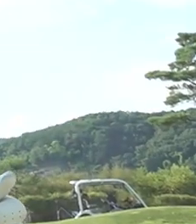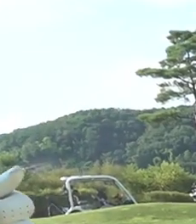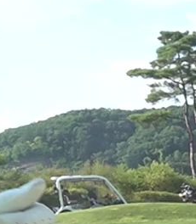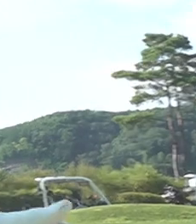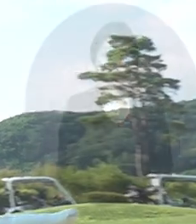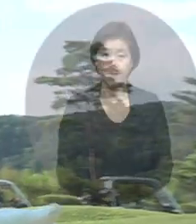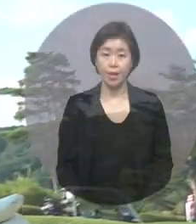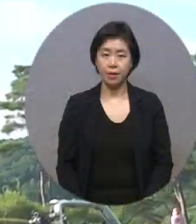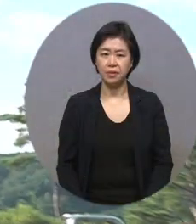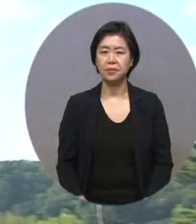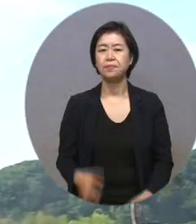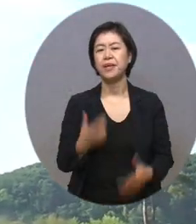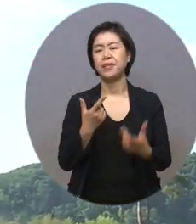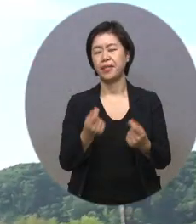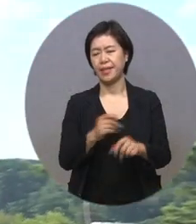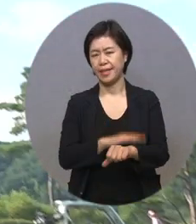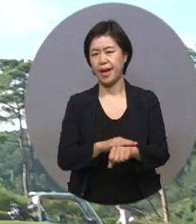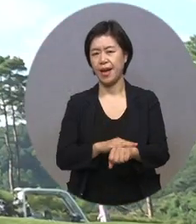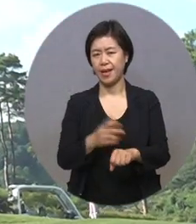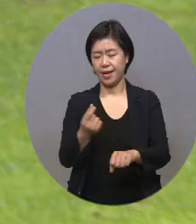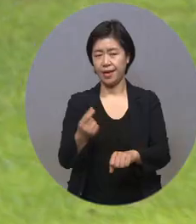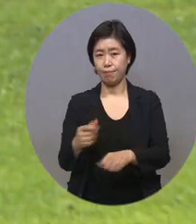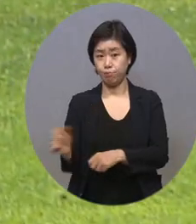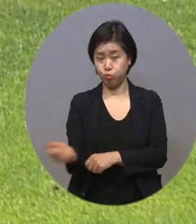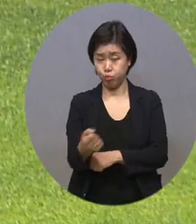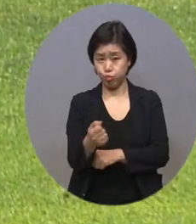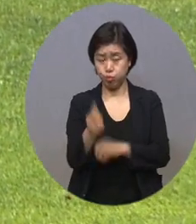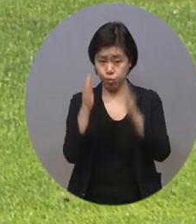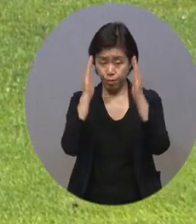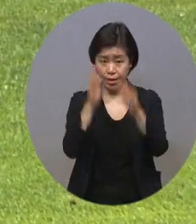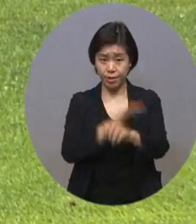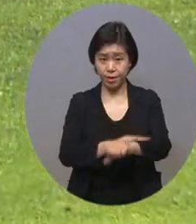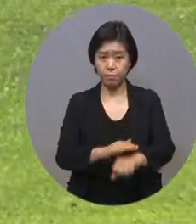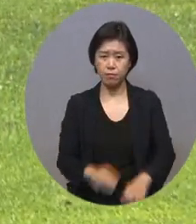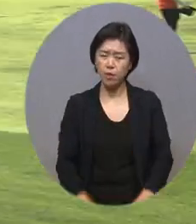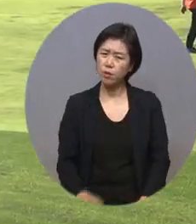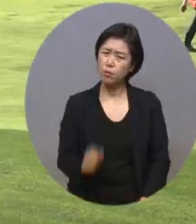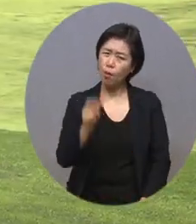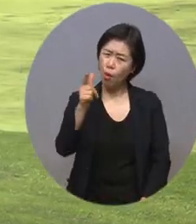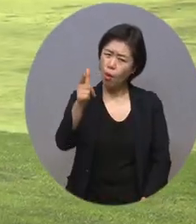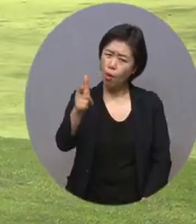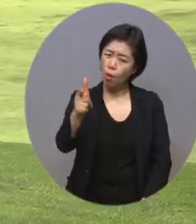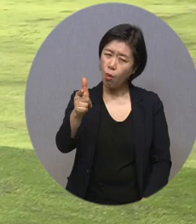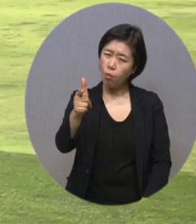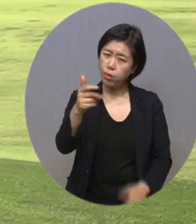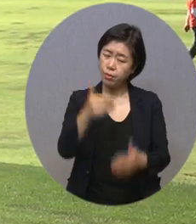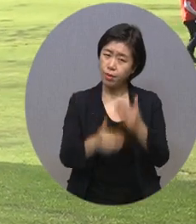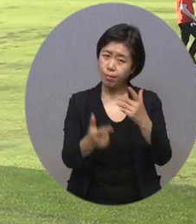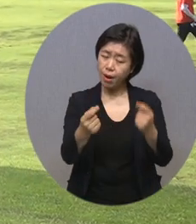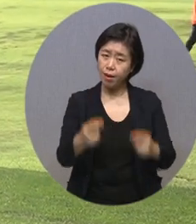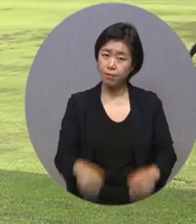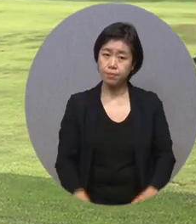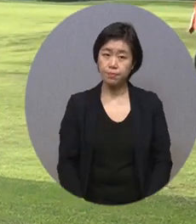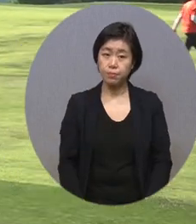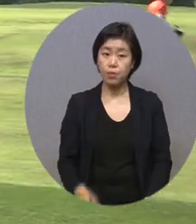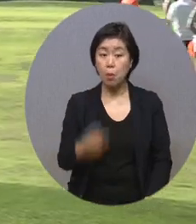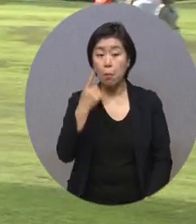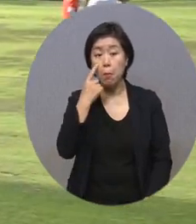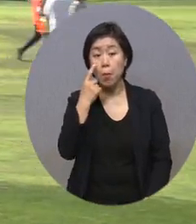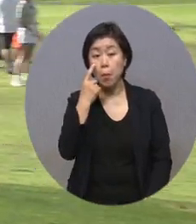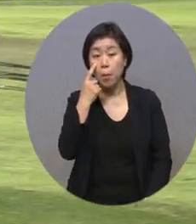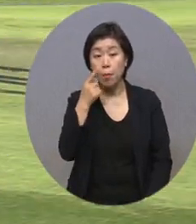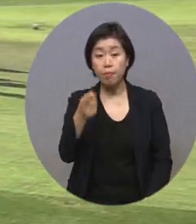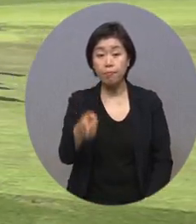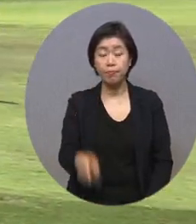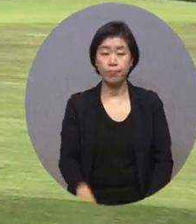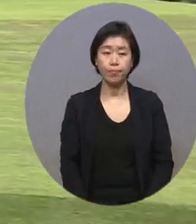맞아, 이렇게 보냈어야 됐는데. 나이스 나이스. 왜 이렇게 멀게 남은 것 같지? 한번 가보려고요. 투원 한번 가보려고요.